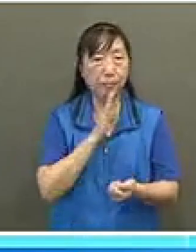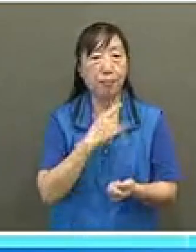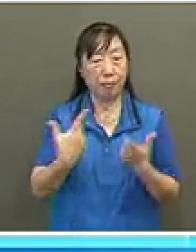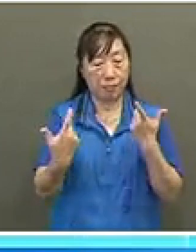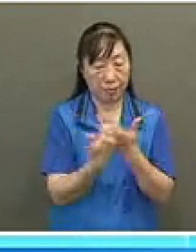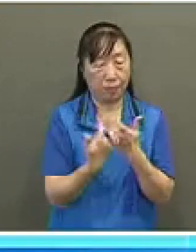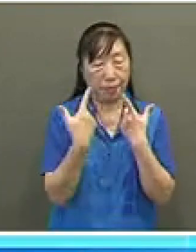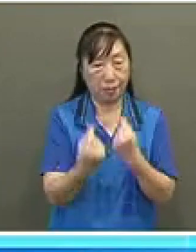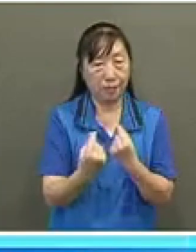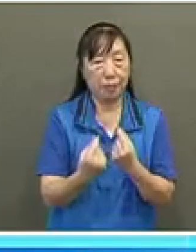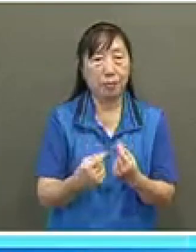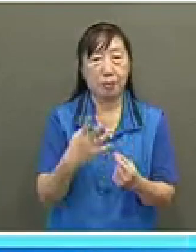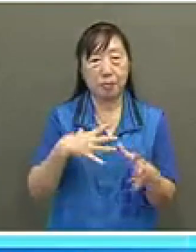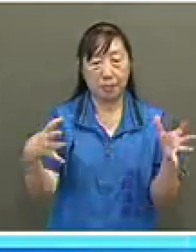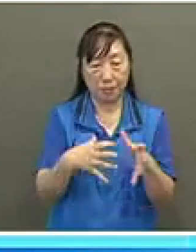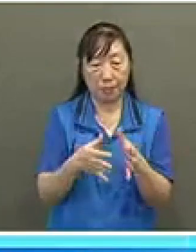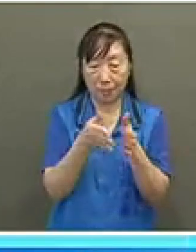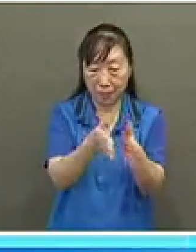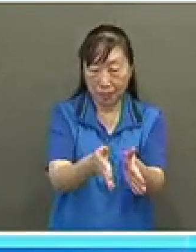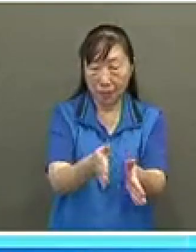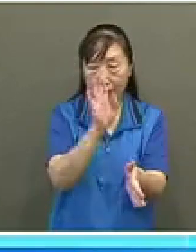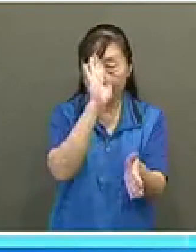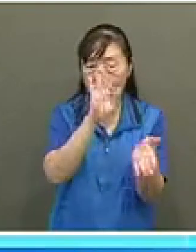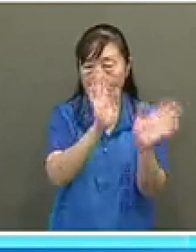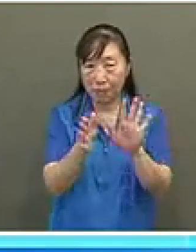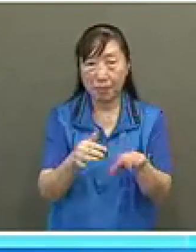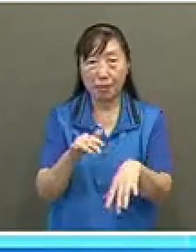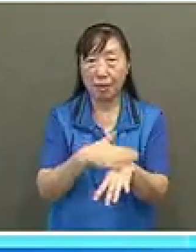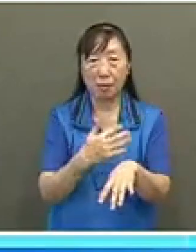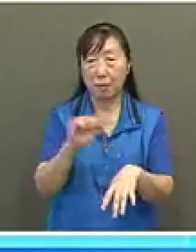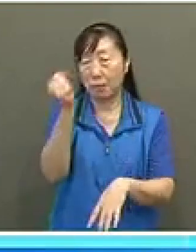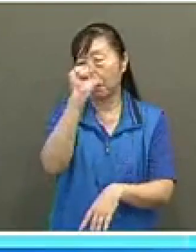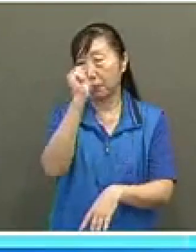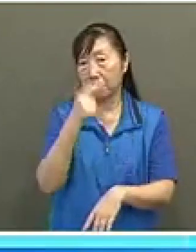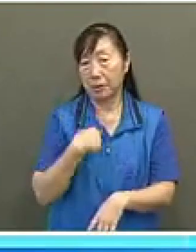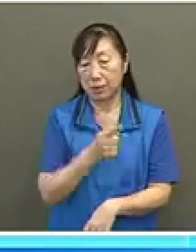齐力，一起面对疫情，绝对不能稍有松懈。